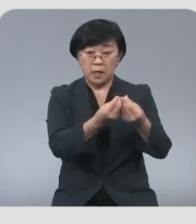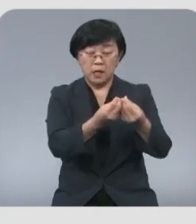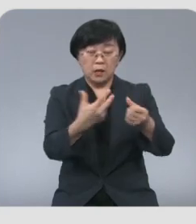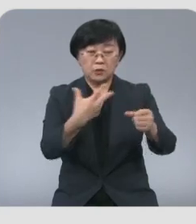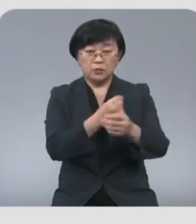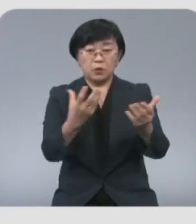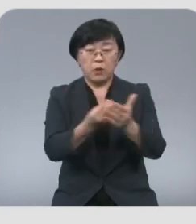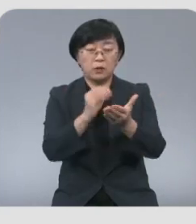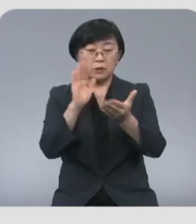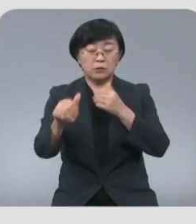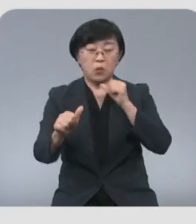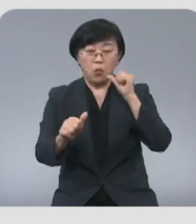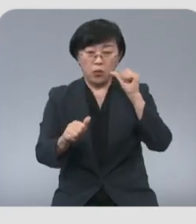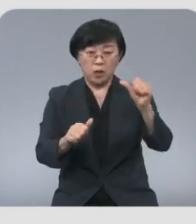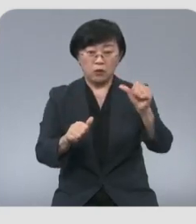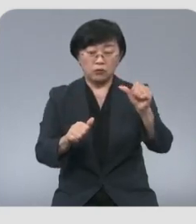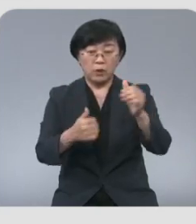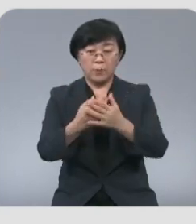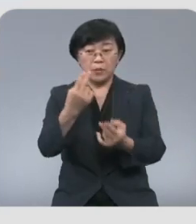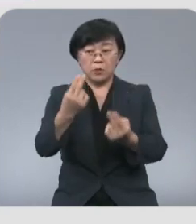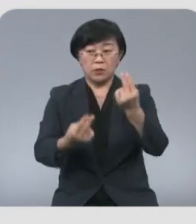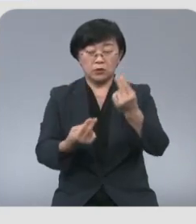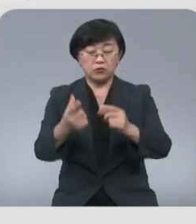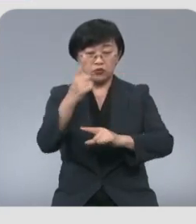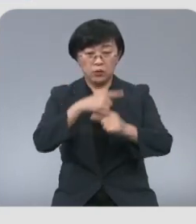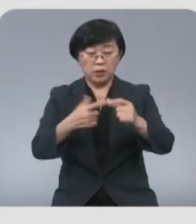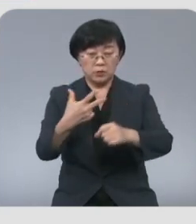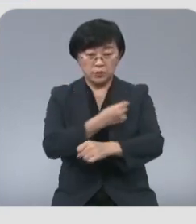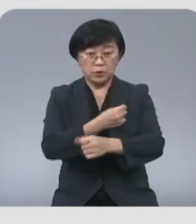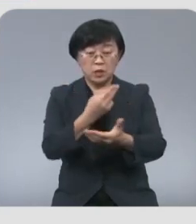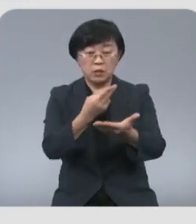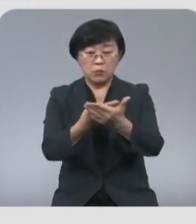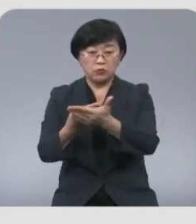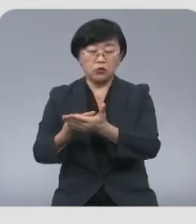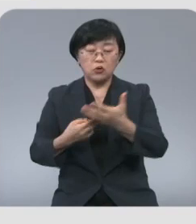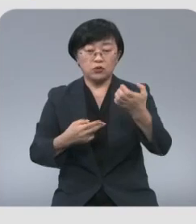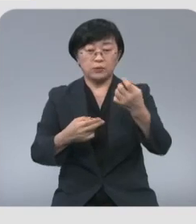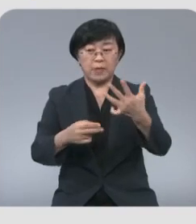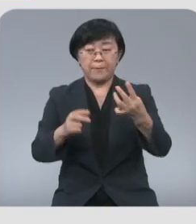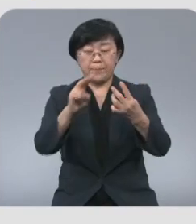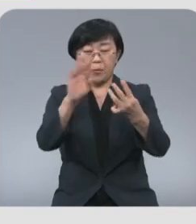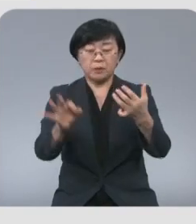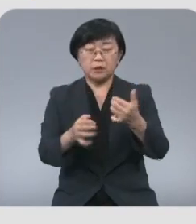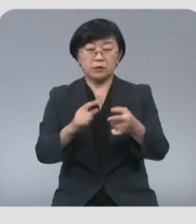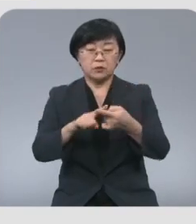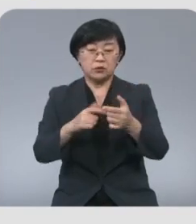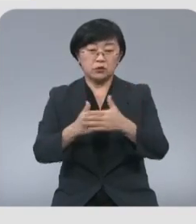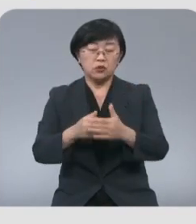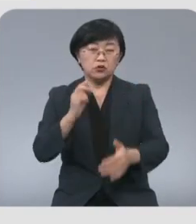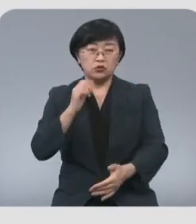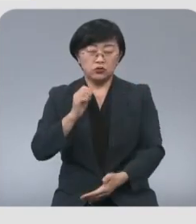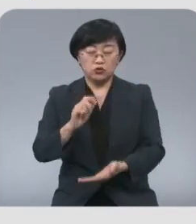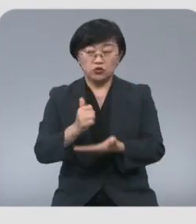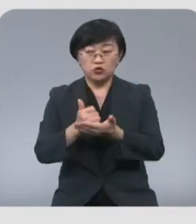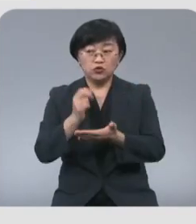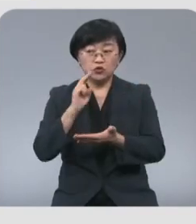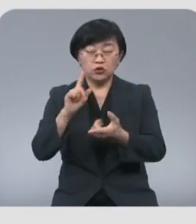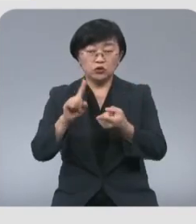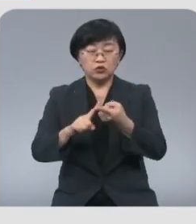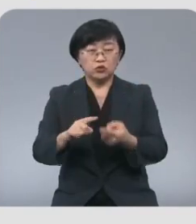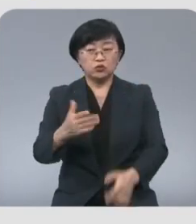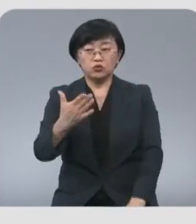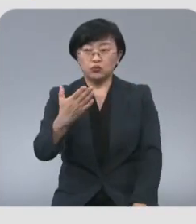접종 완료 후 5개월이 지난 사람에 비해 추가 접종자의 입원율은 93%, 중증률은 92%,